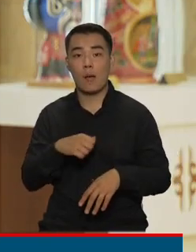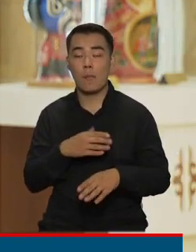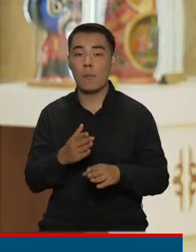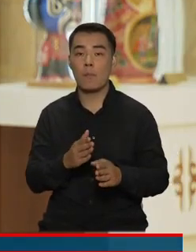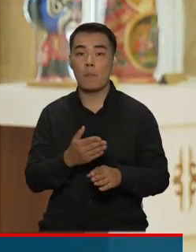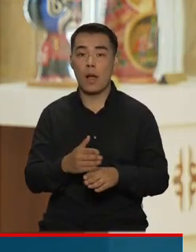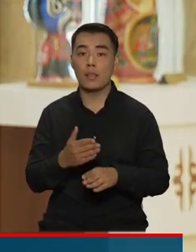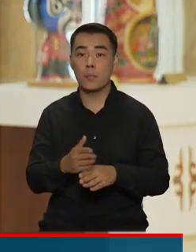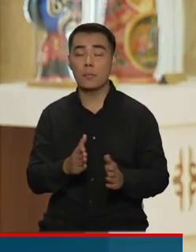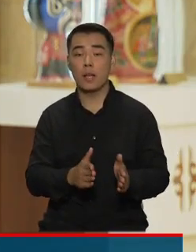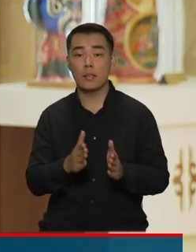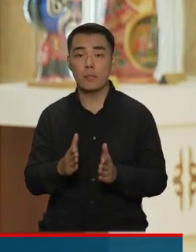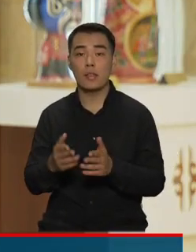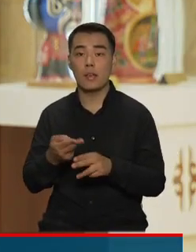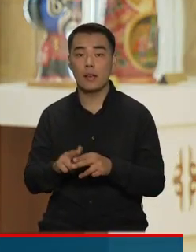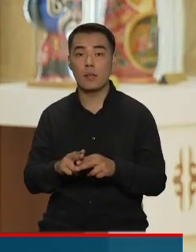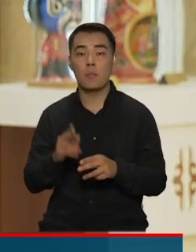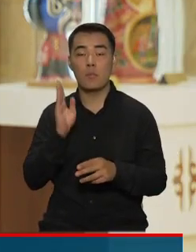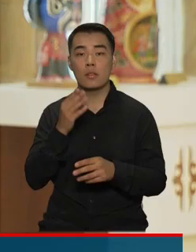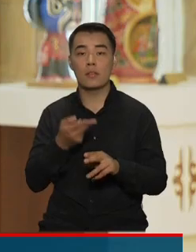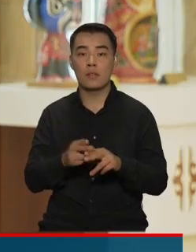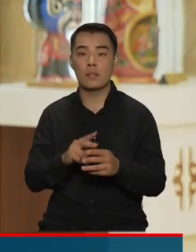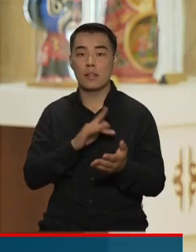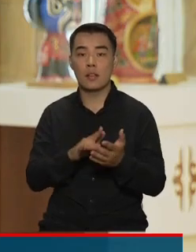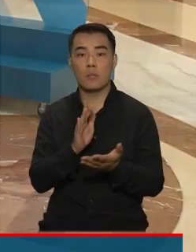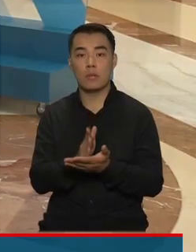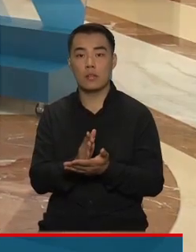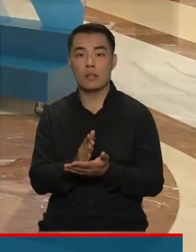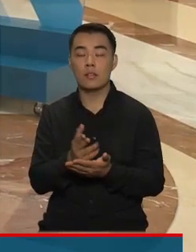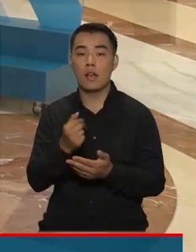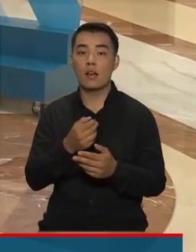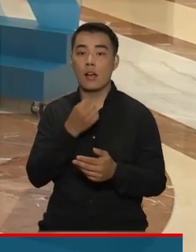осы алдыма қойған мақсаттарым деп білемін. Жақсы.